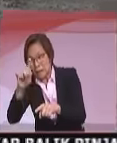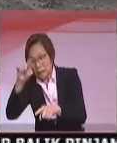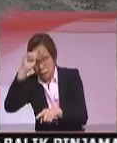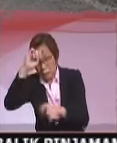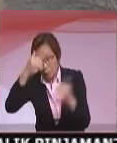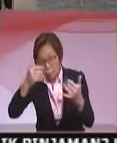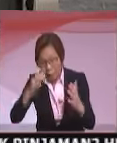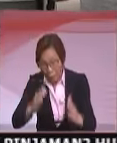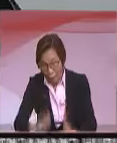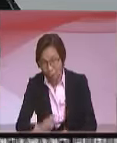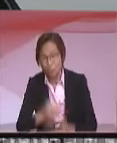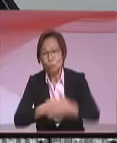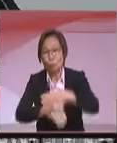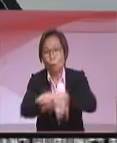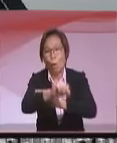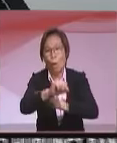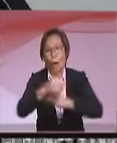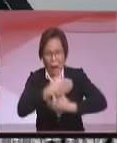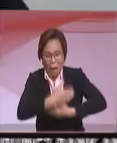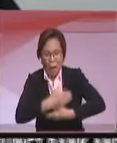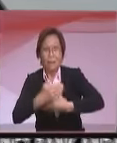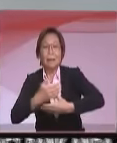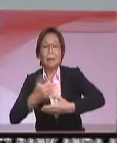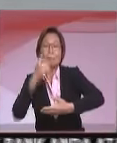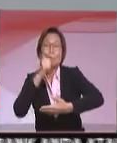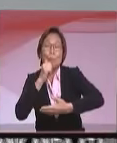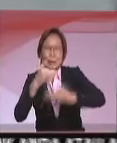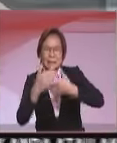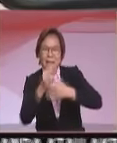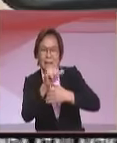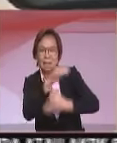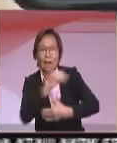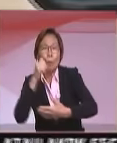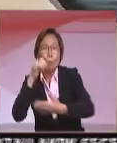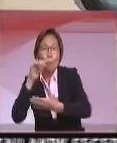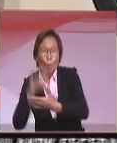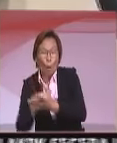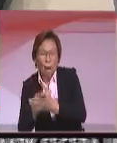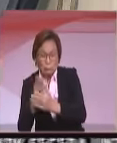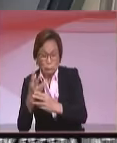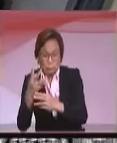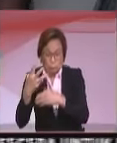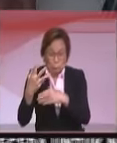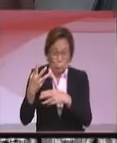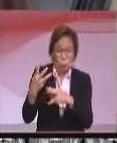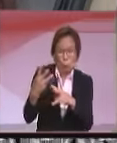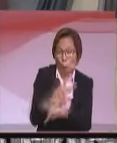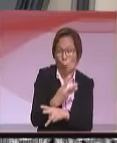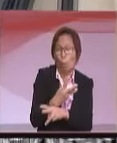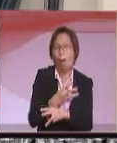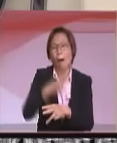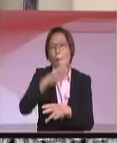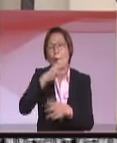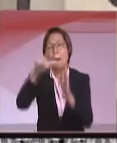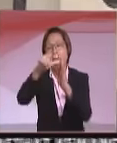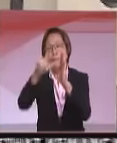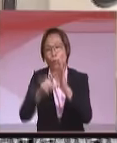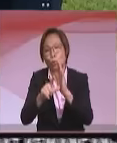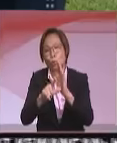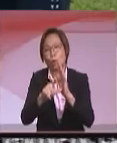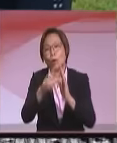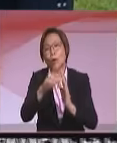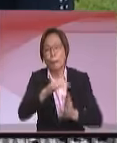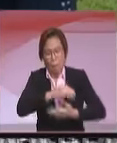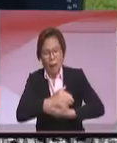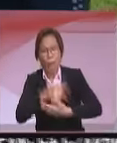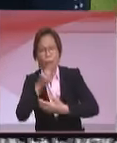perempuannya cedera ringan, manakala isteri Syafiq, Nur Amalina Nur Ain, parah. Ibu mertua bayi lelaki Syafiq berusia 22